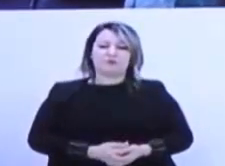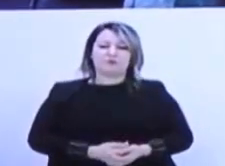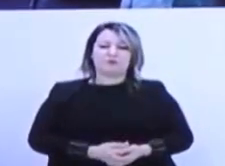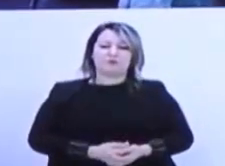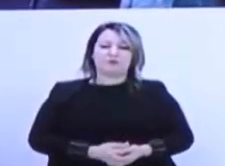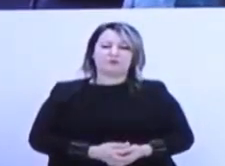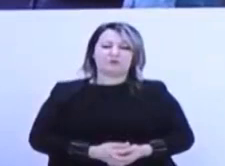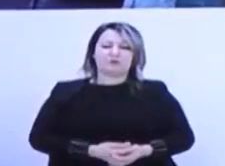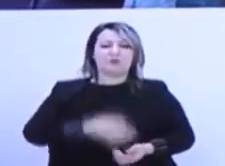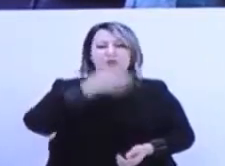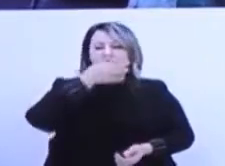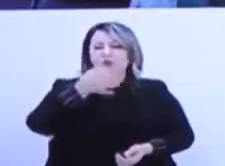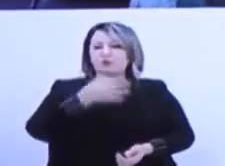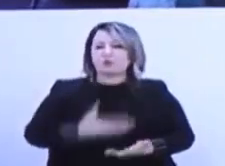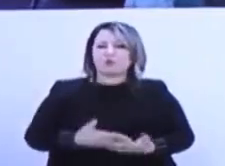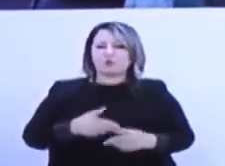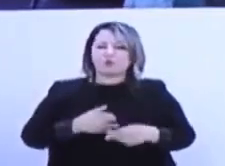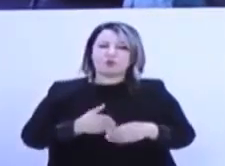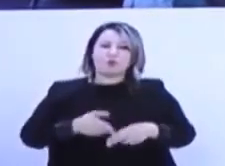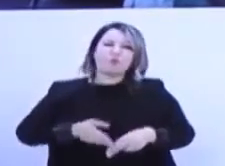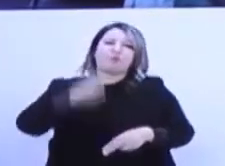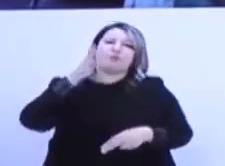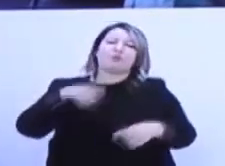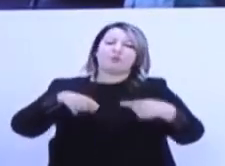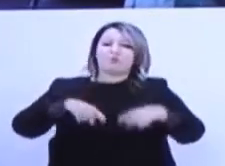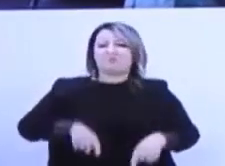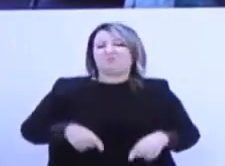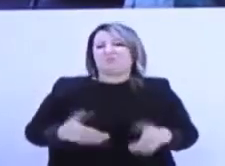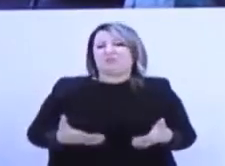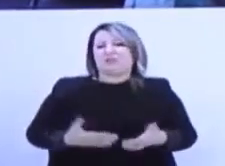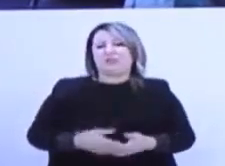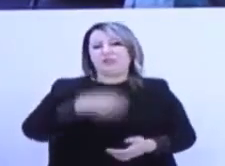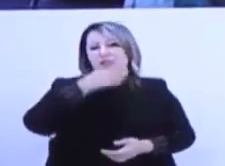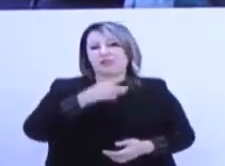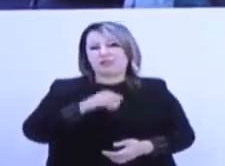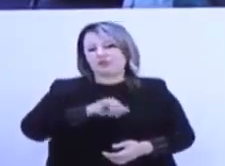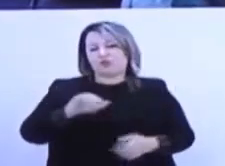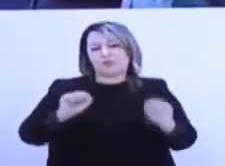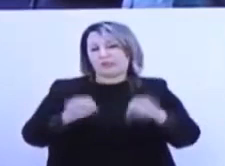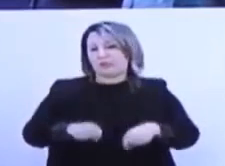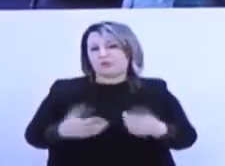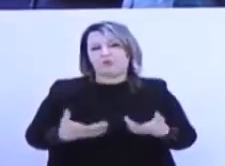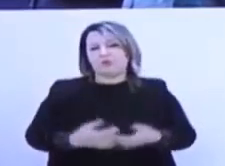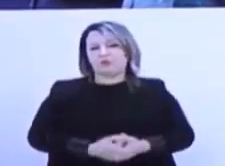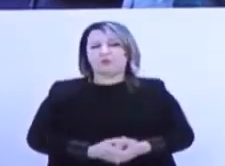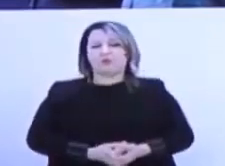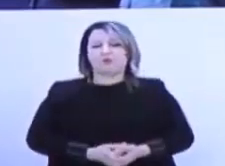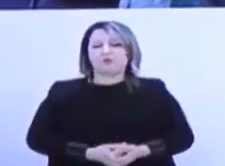يعني تقول أن أمور تفوت الوزير، يعني هذه كلام غير مقبول تماما.